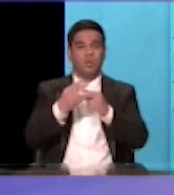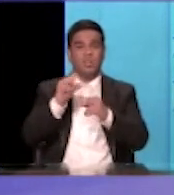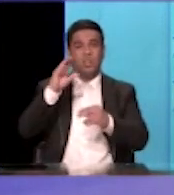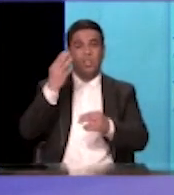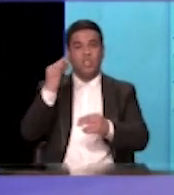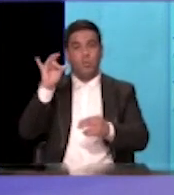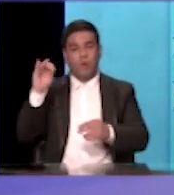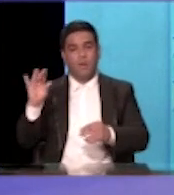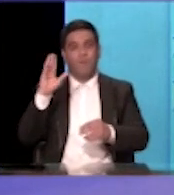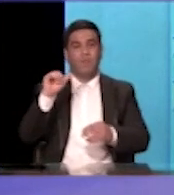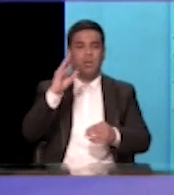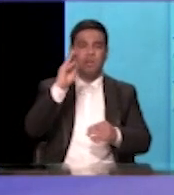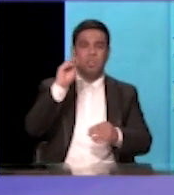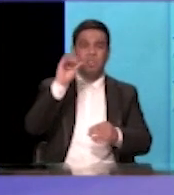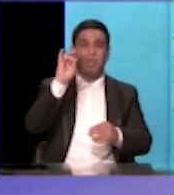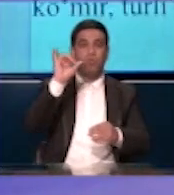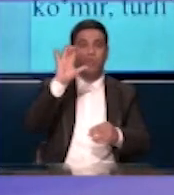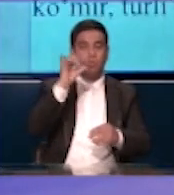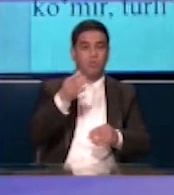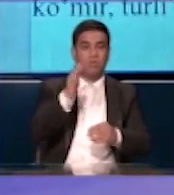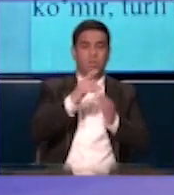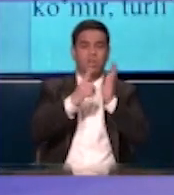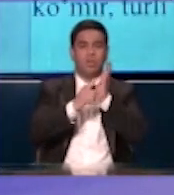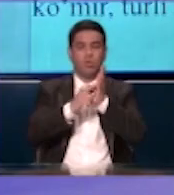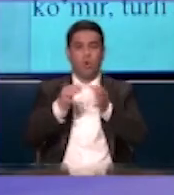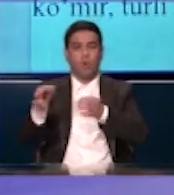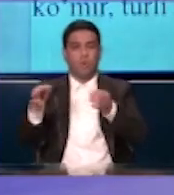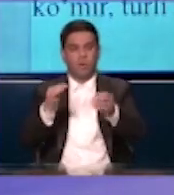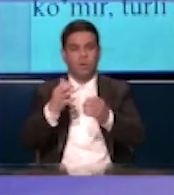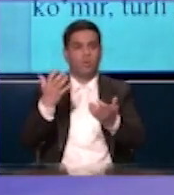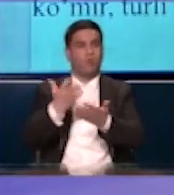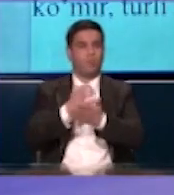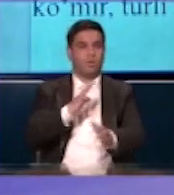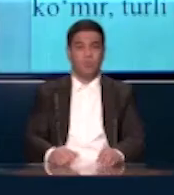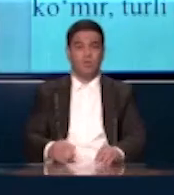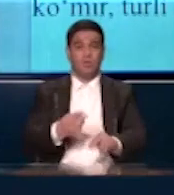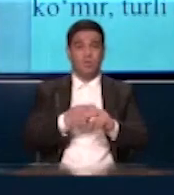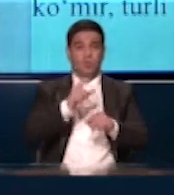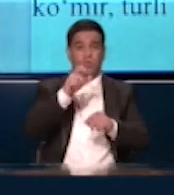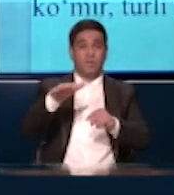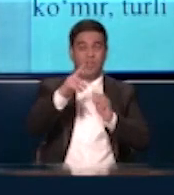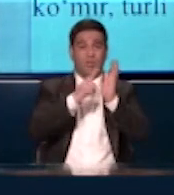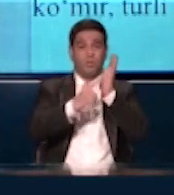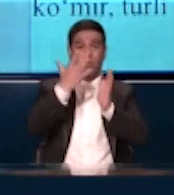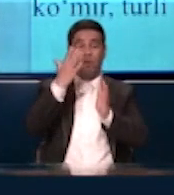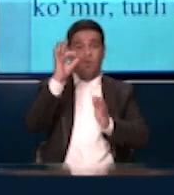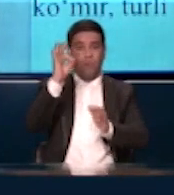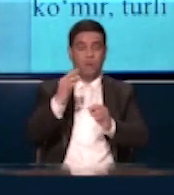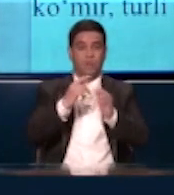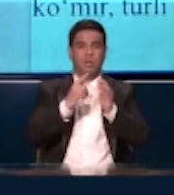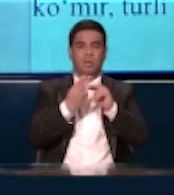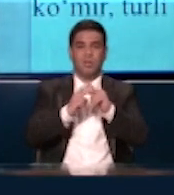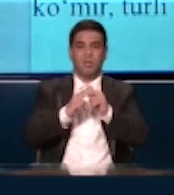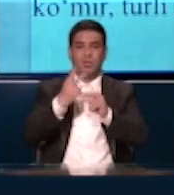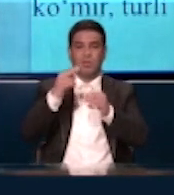janubiy orollar va 700 dan ortiq kichik orollardan tashkil topgan. Hududning 75% dengiz sathidan 2000